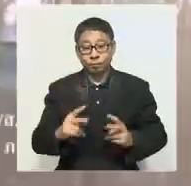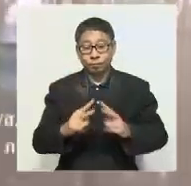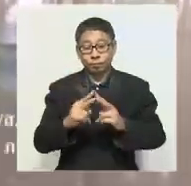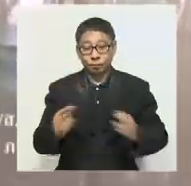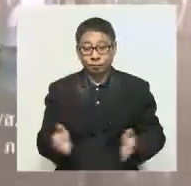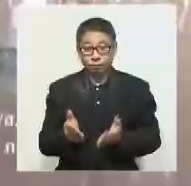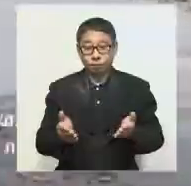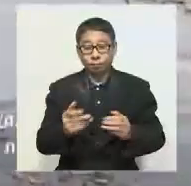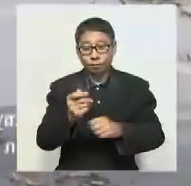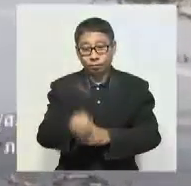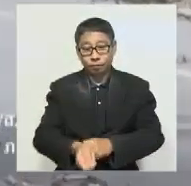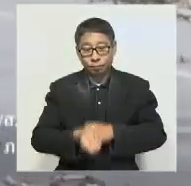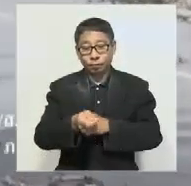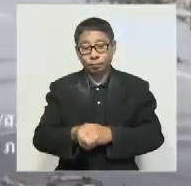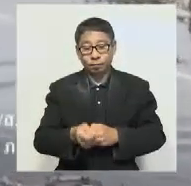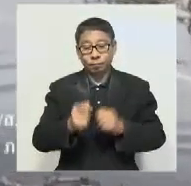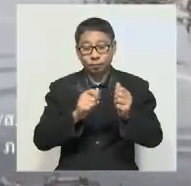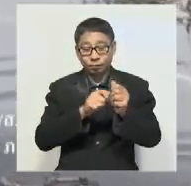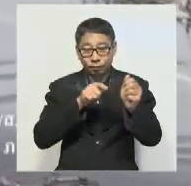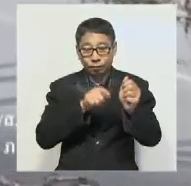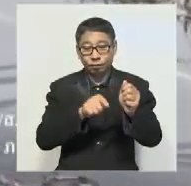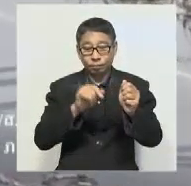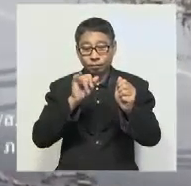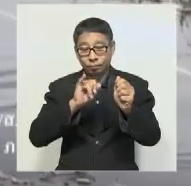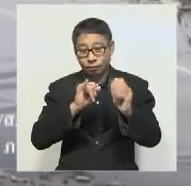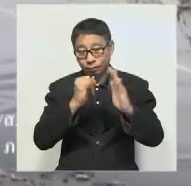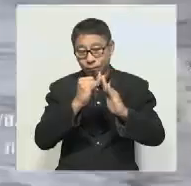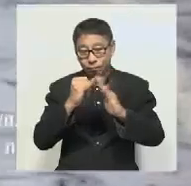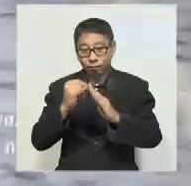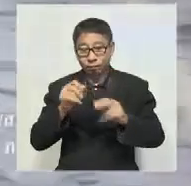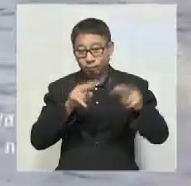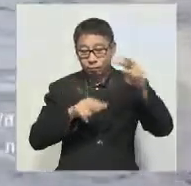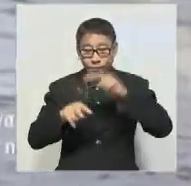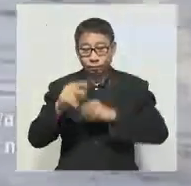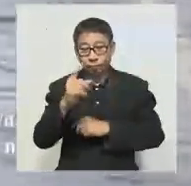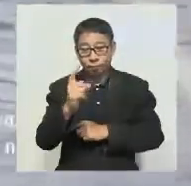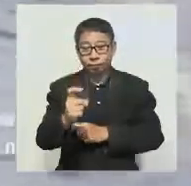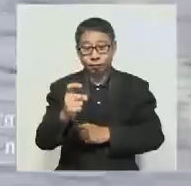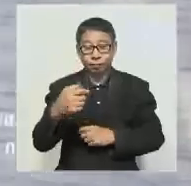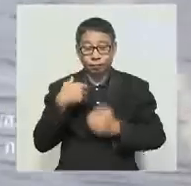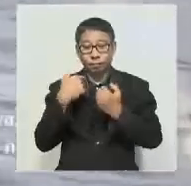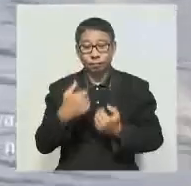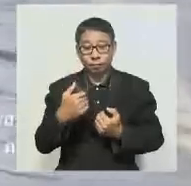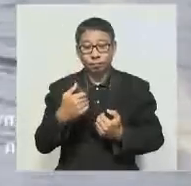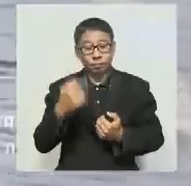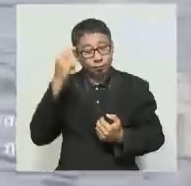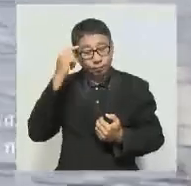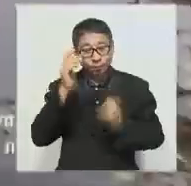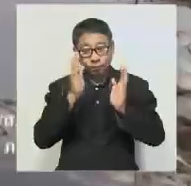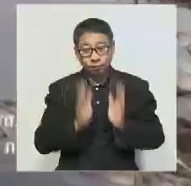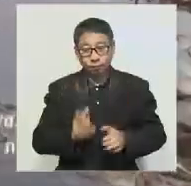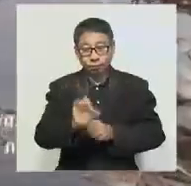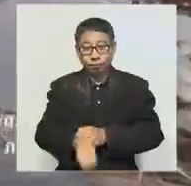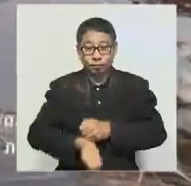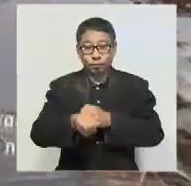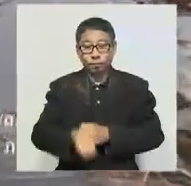มส่งเสริมการเกษตรเนี่ยต้องให้เกษตรอำเภอและเกษตรจังหวัดเข้าไปสำรวจความเสียหายนะคะโดยเฉพาะค่ะเกษตรก